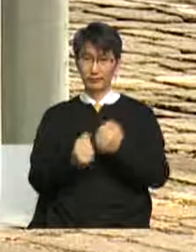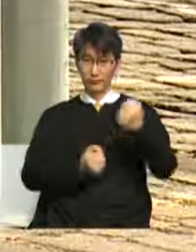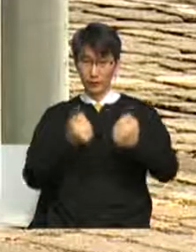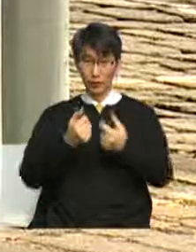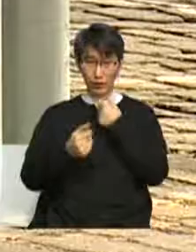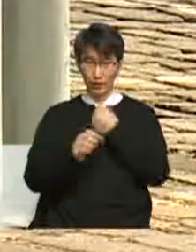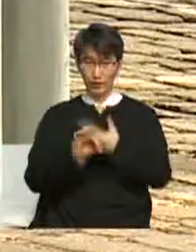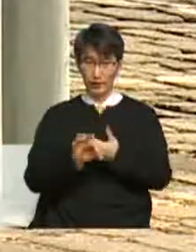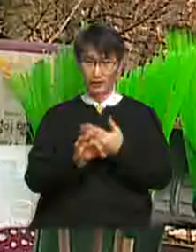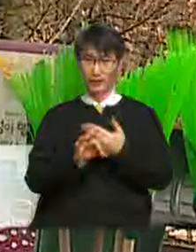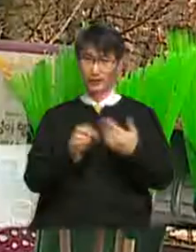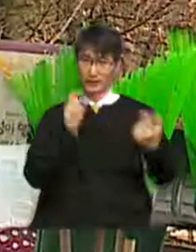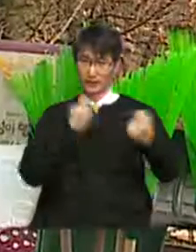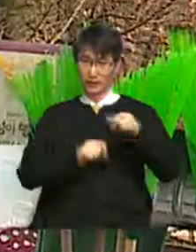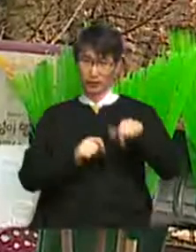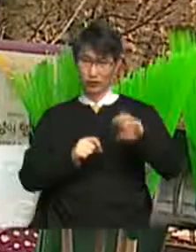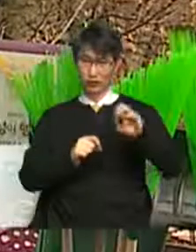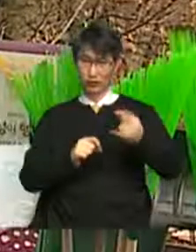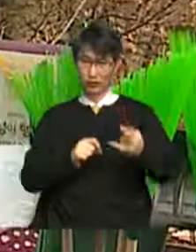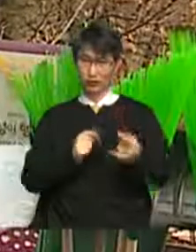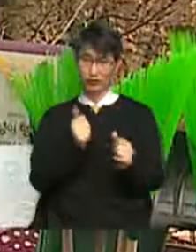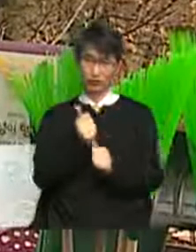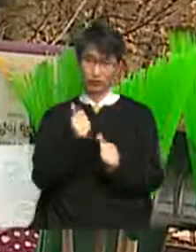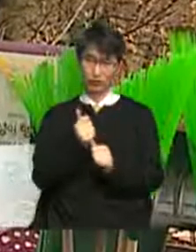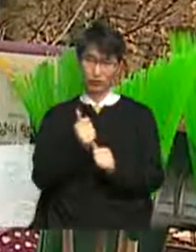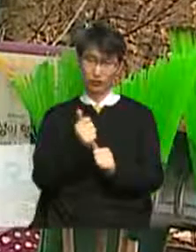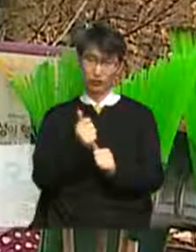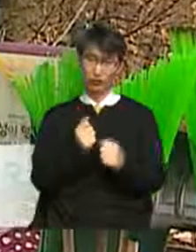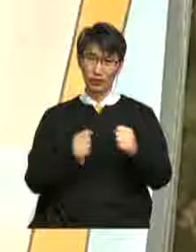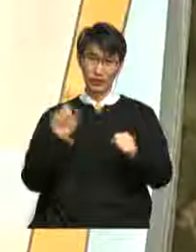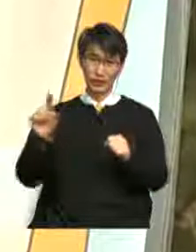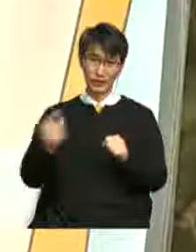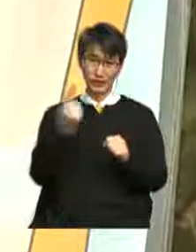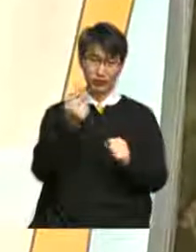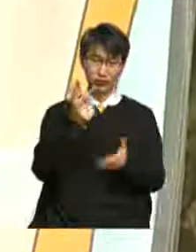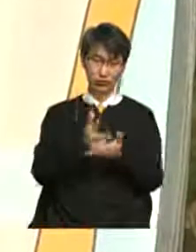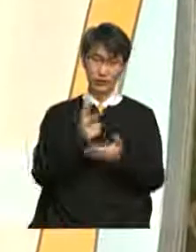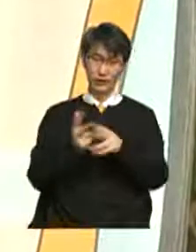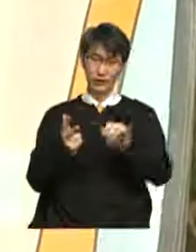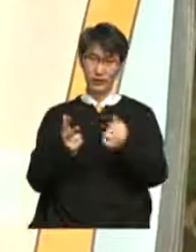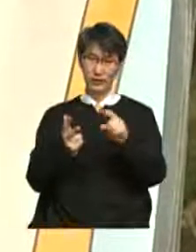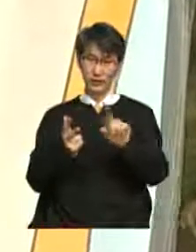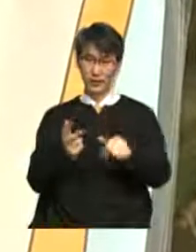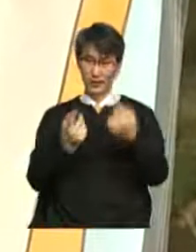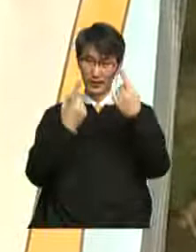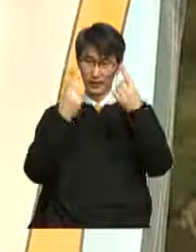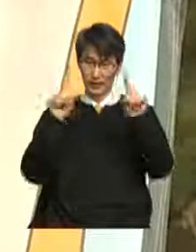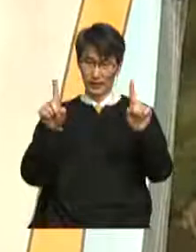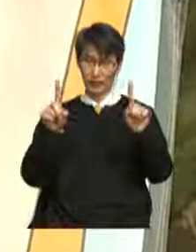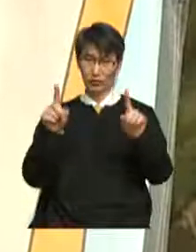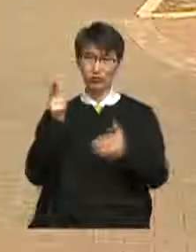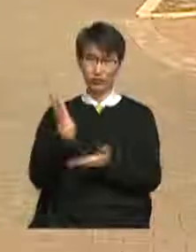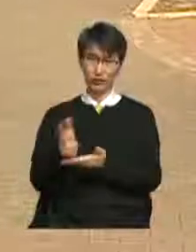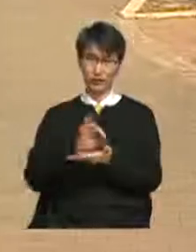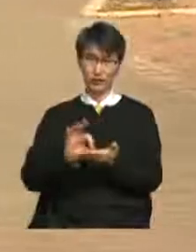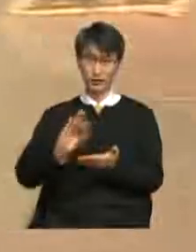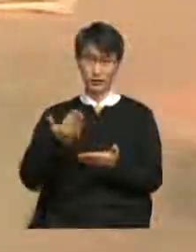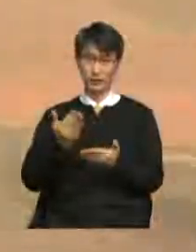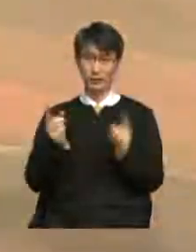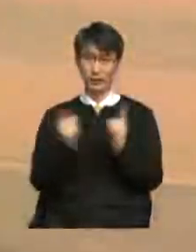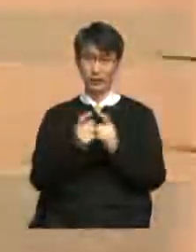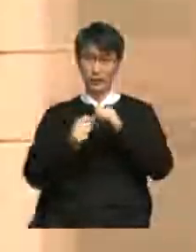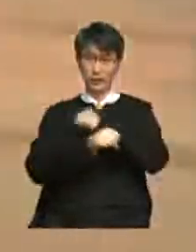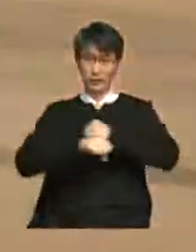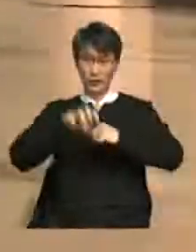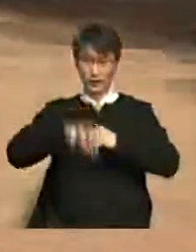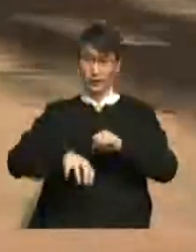이용객은 아차산 인근 구의야구장 부설 주차장이나 장로회 신학대학교 주차장을 이용해야 합니다. 기존의 만남의